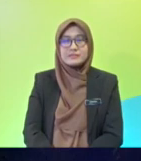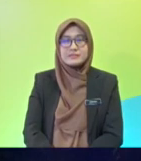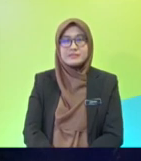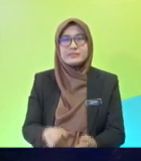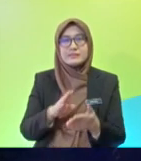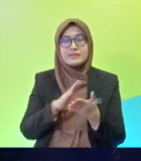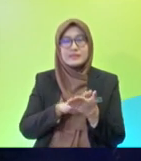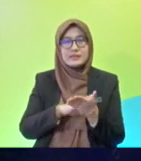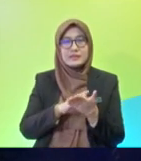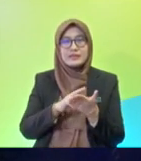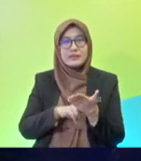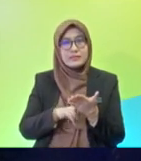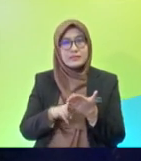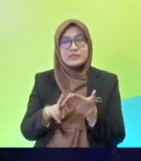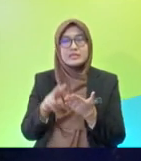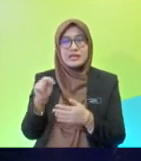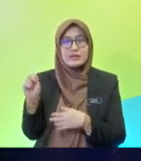saya udah baca tadi